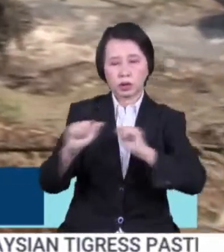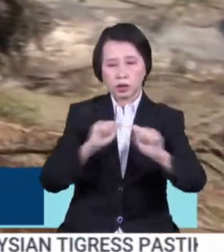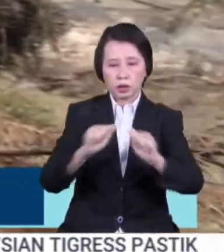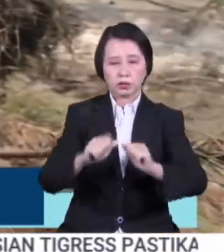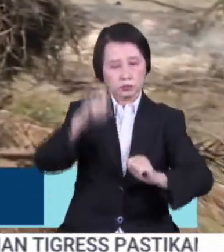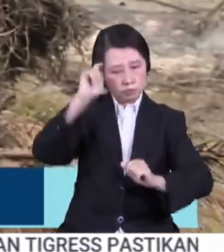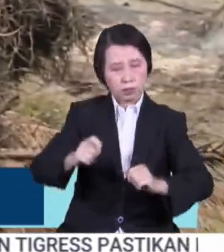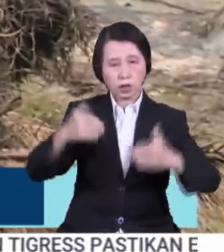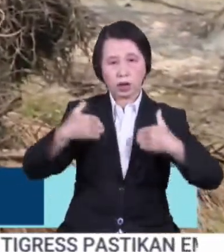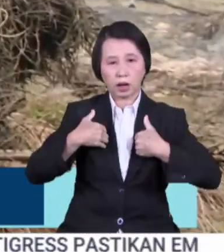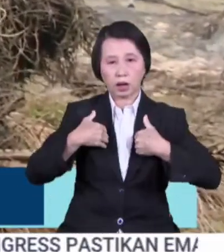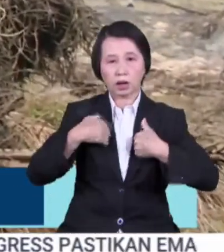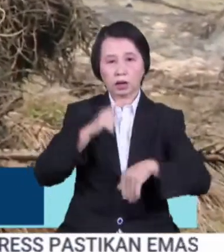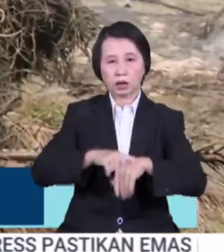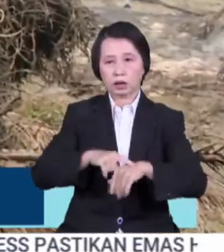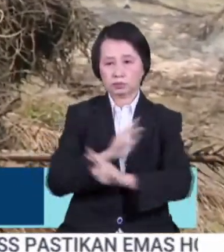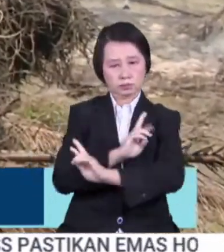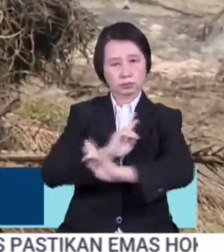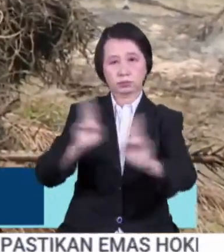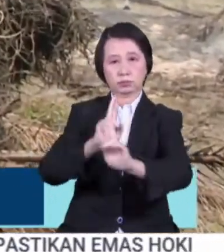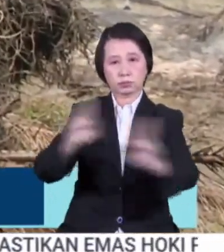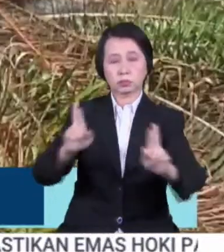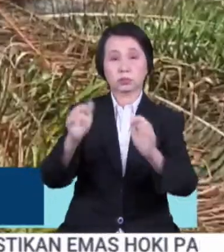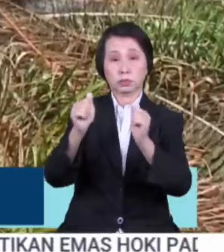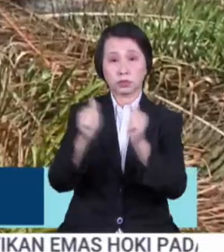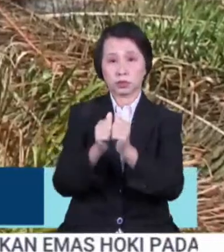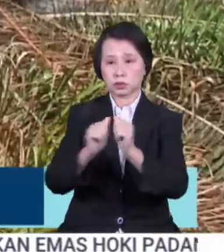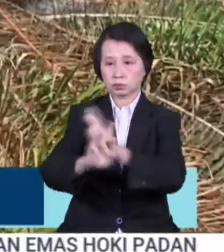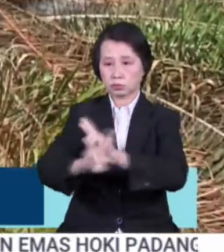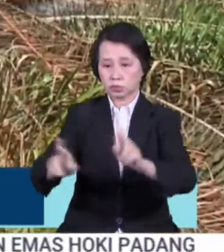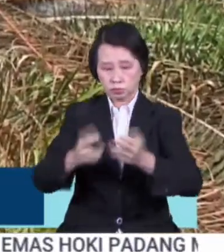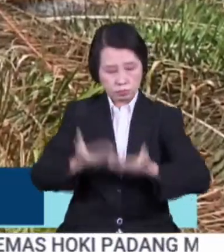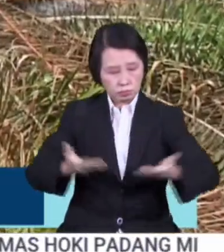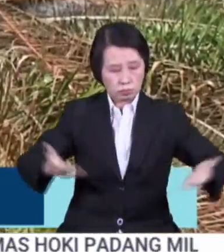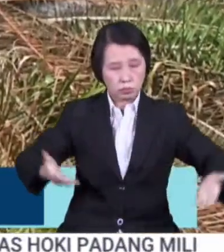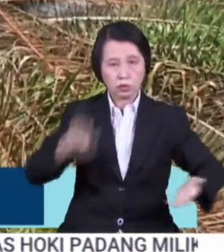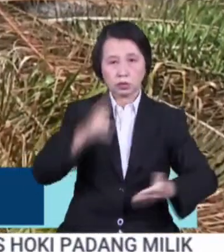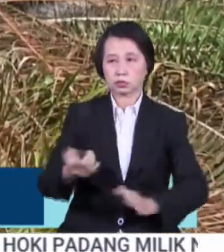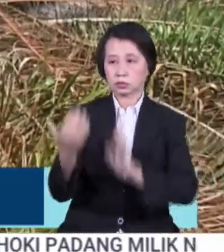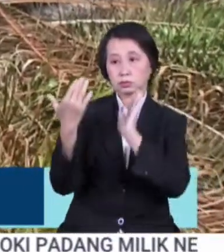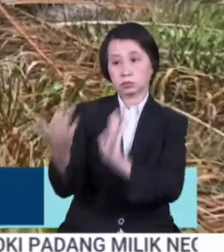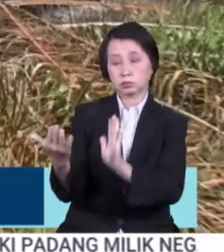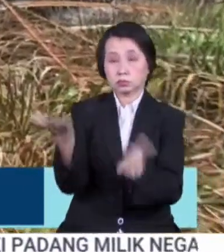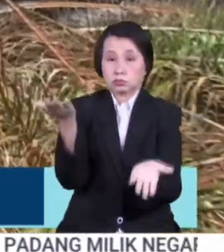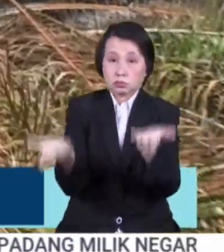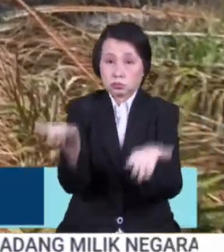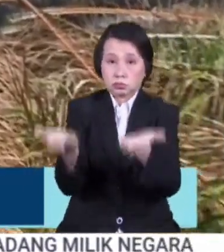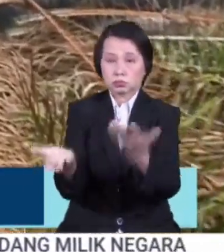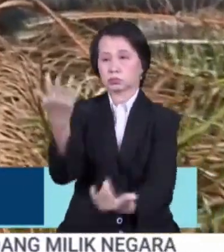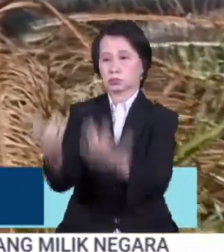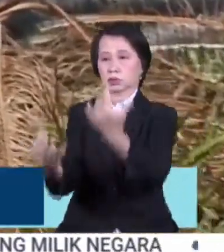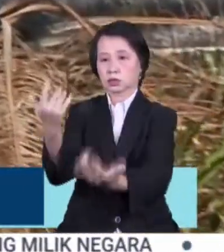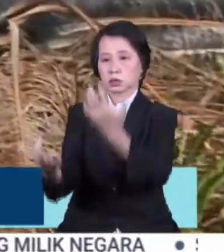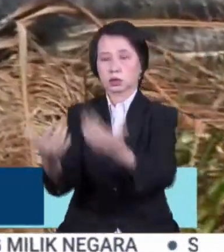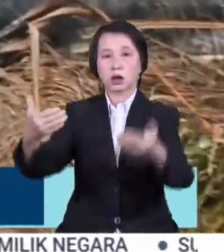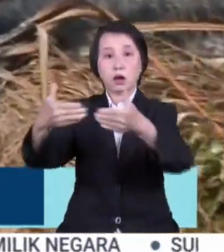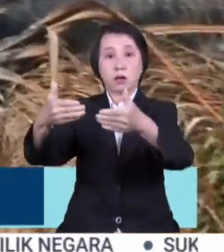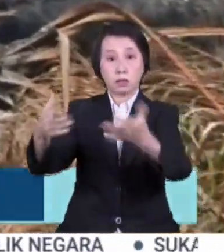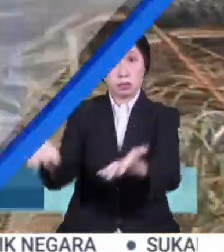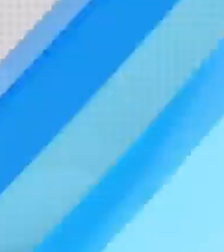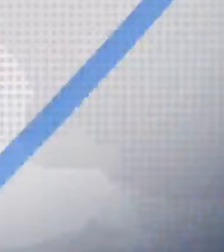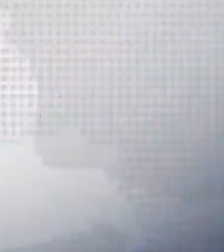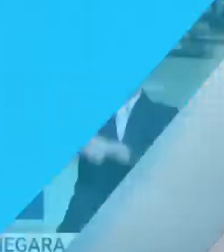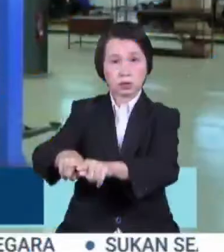juga perlu berada pada mood siap siaga dengan persediaan logistik bagi menghadapi sebarang kemungkinan kebakaran terbuka.